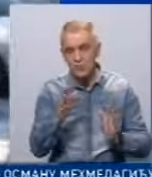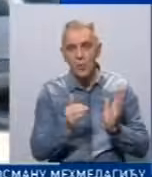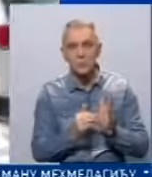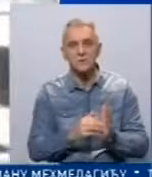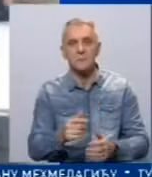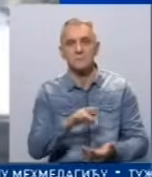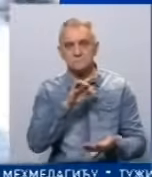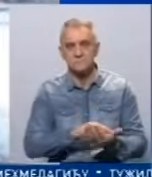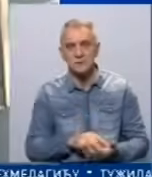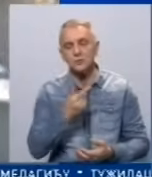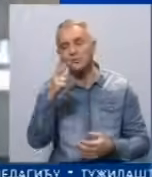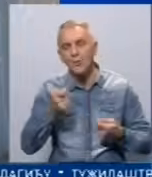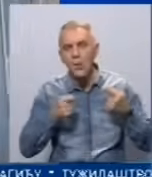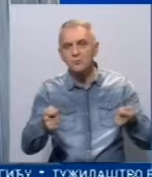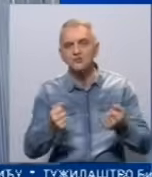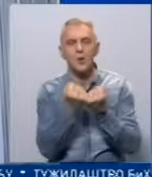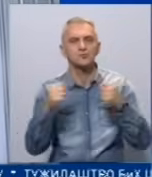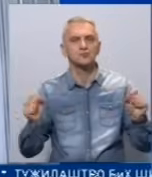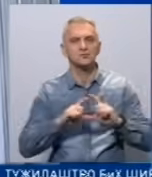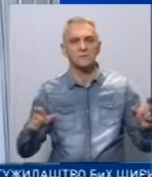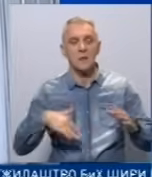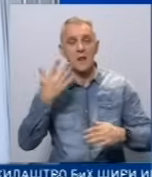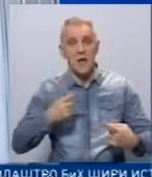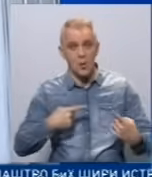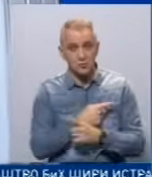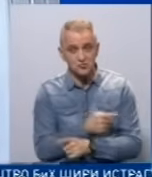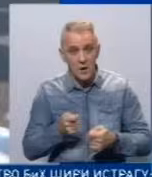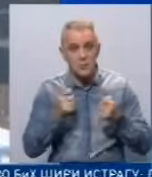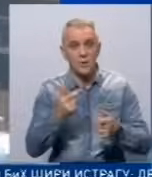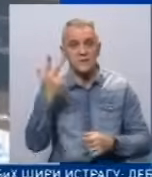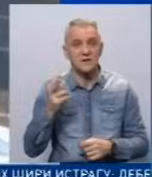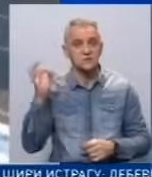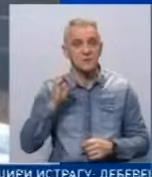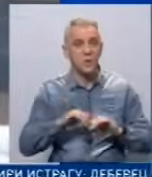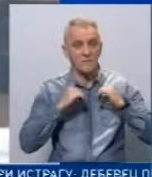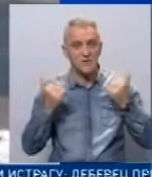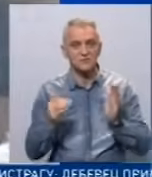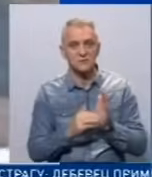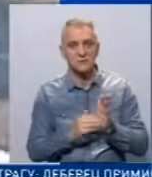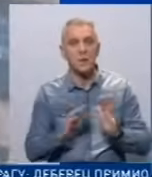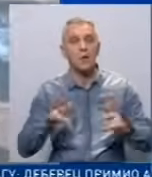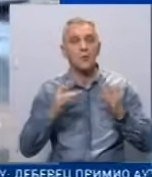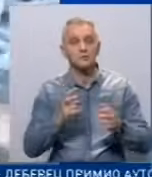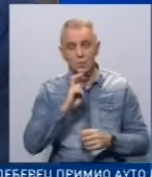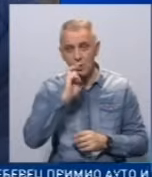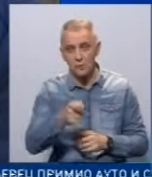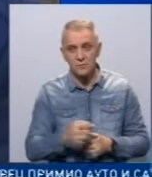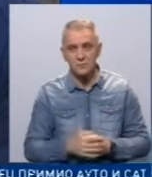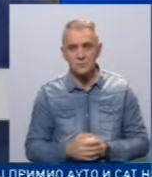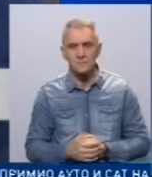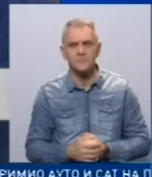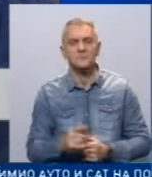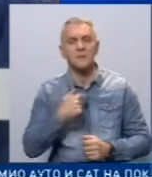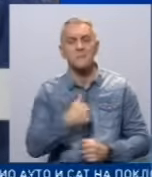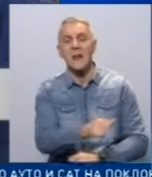Ostali optuženi oslobođeni su krivice. Nakon žalbe optuženih, trećestepeno vijeće bi trebalo uskoro odgovoriti na žalbe. Mene